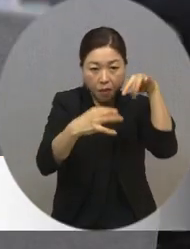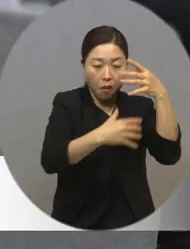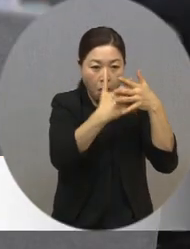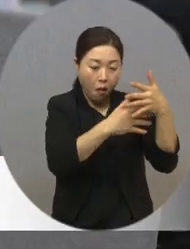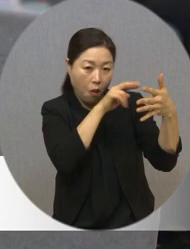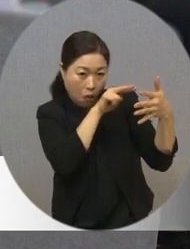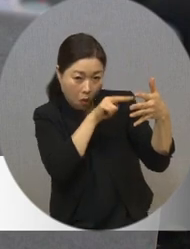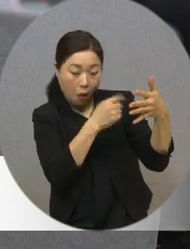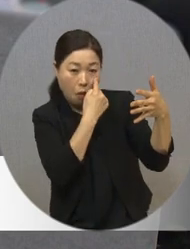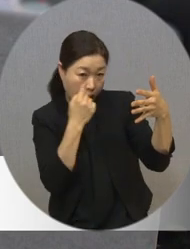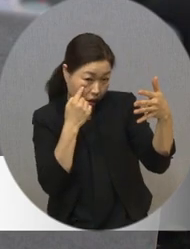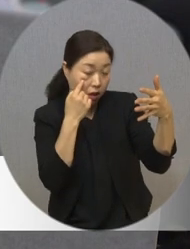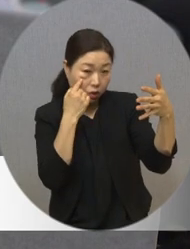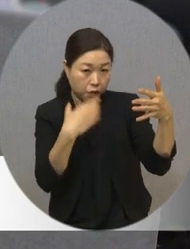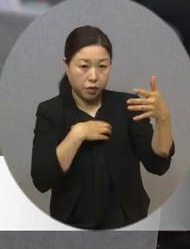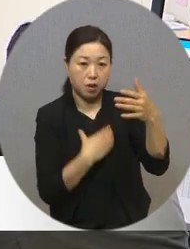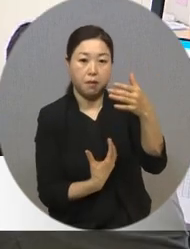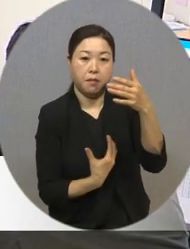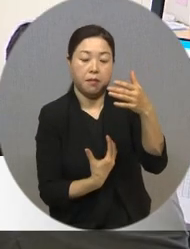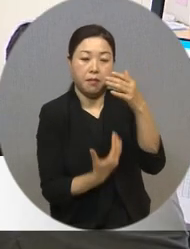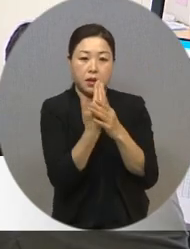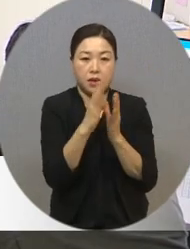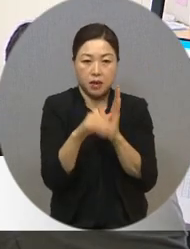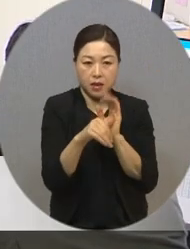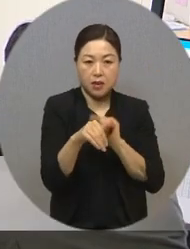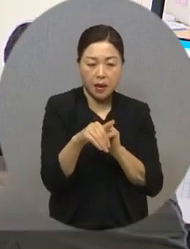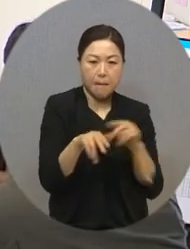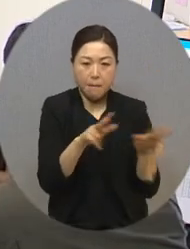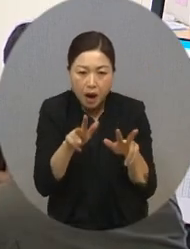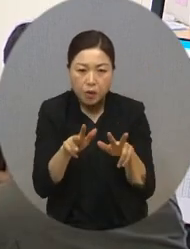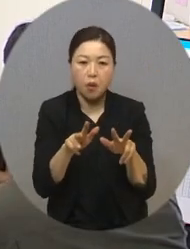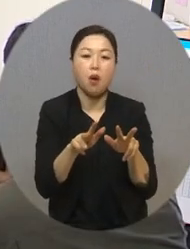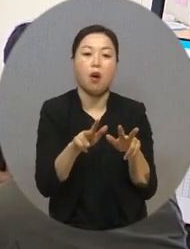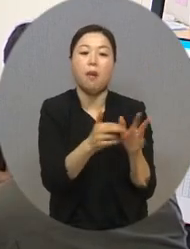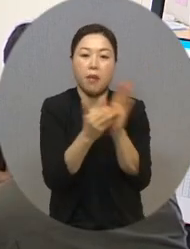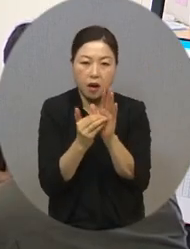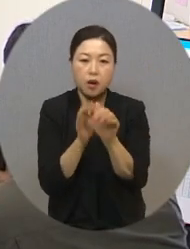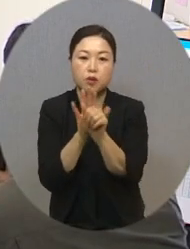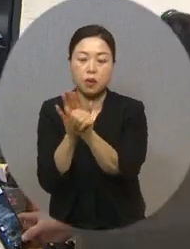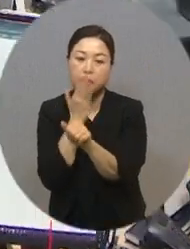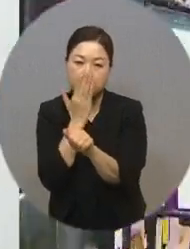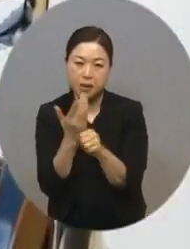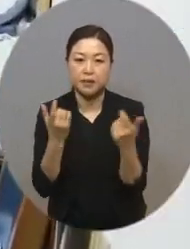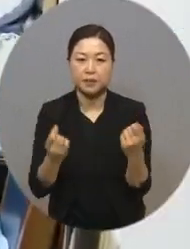확인해 위급 상황에 즉시 대응하는 안심 가드입니다.